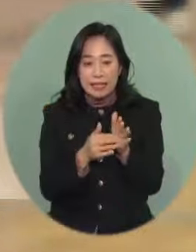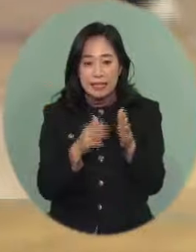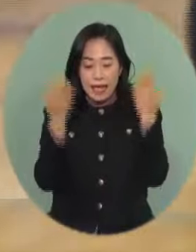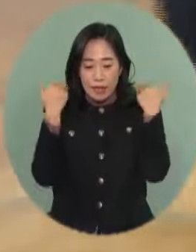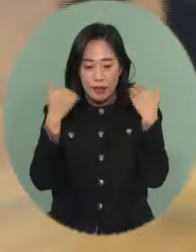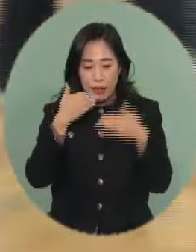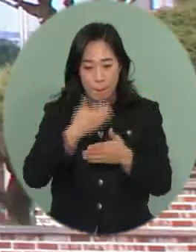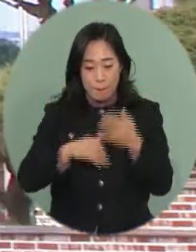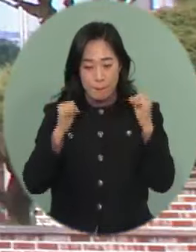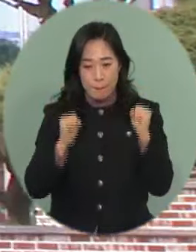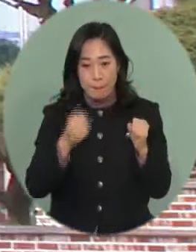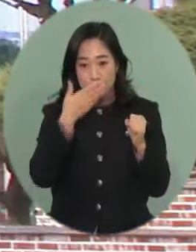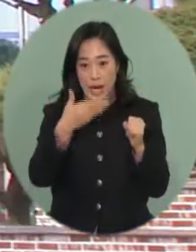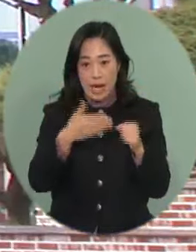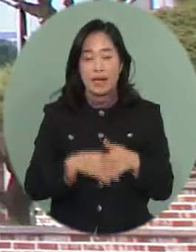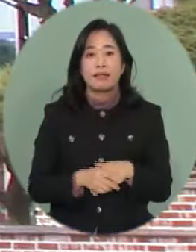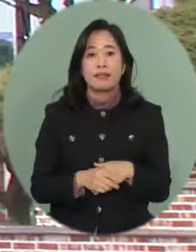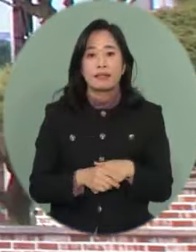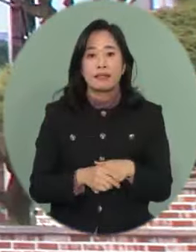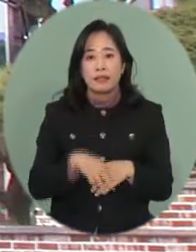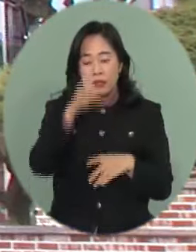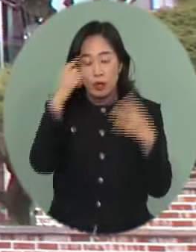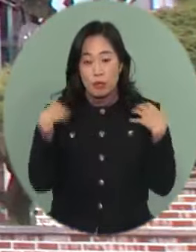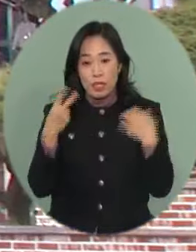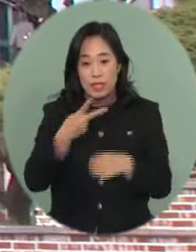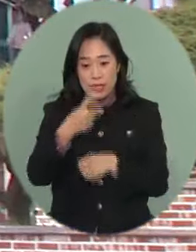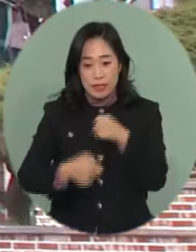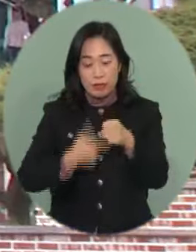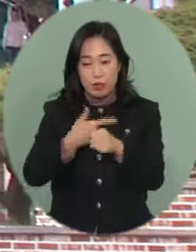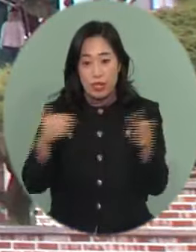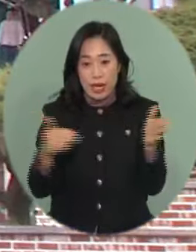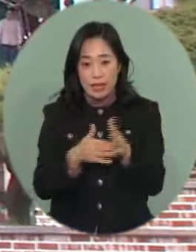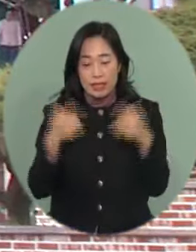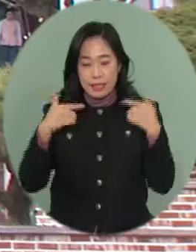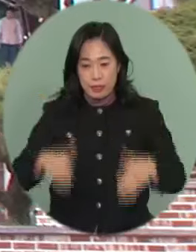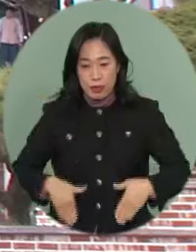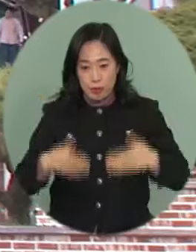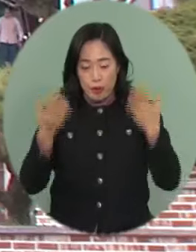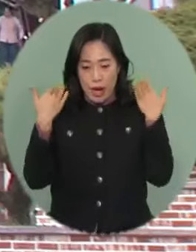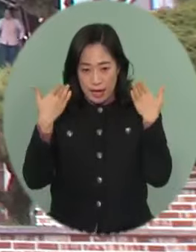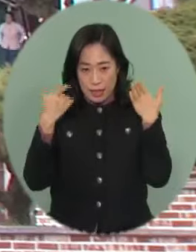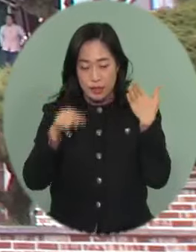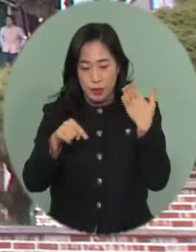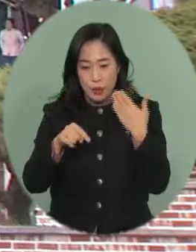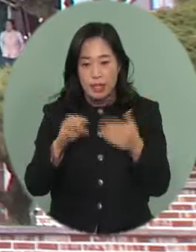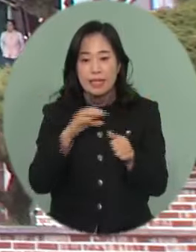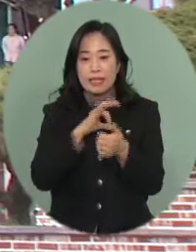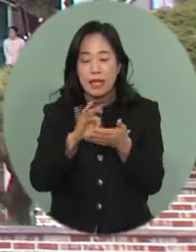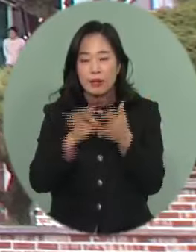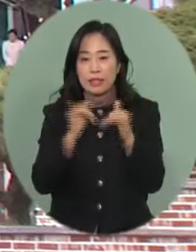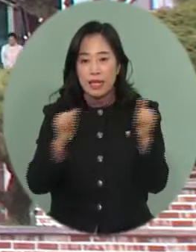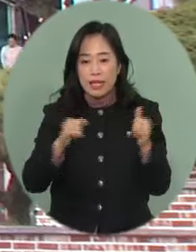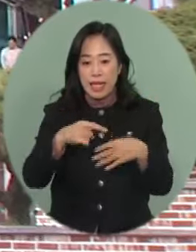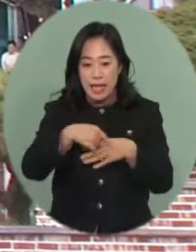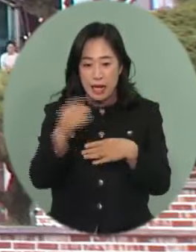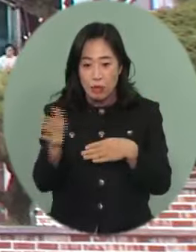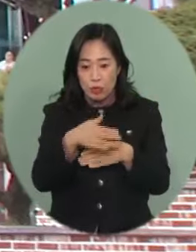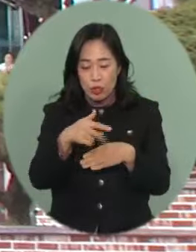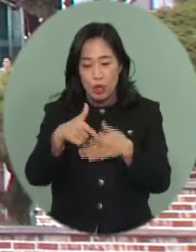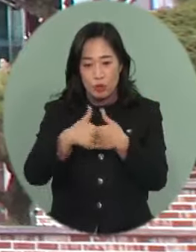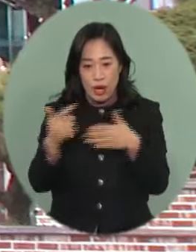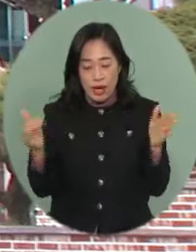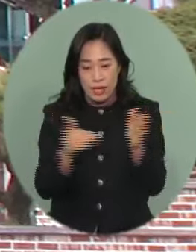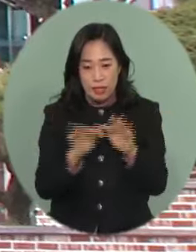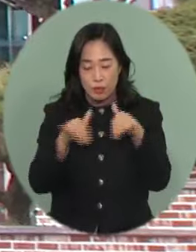수 있습니다. 정부는 오는 2026년까지 늘봄 학교 이용 대상을 1학년부터 6학년까지 모든